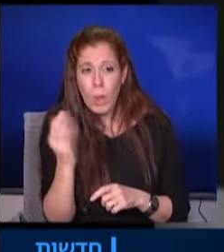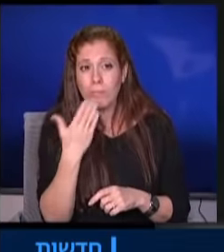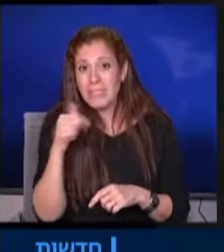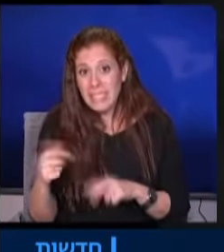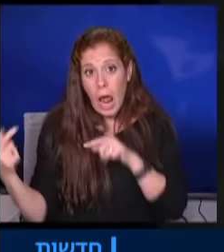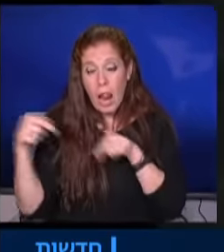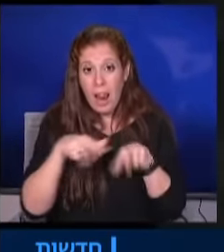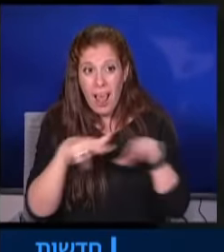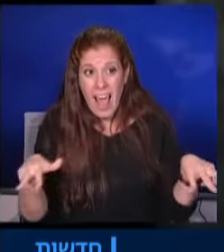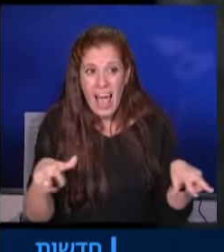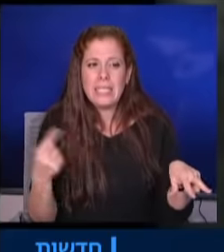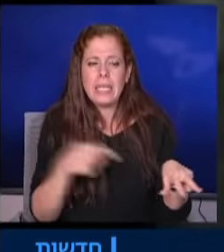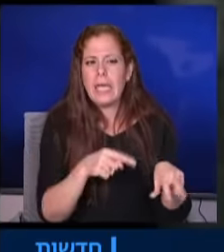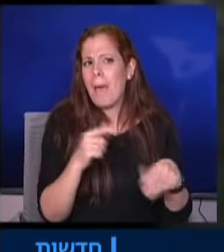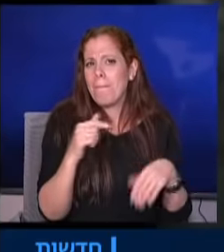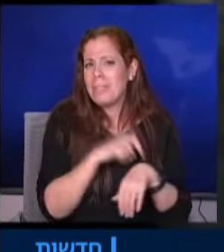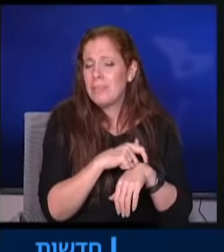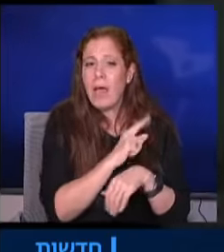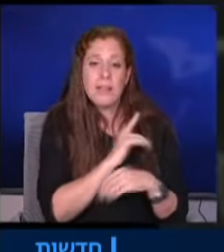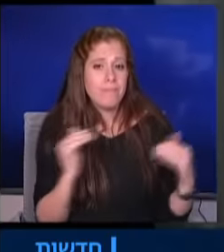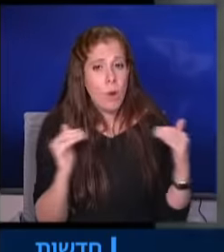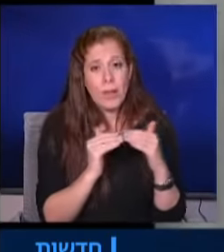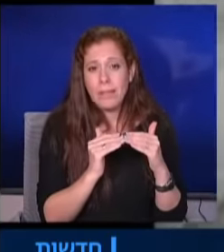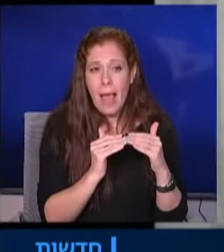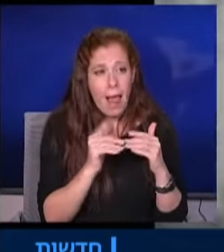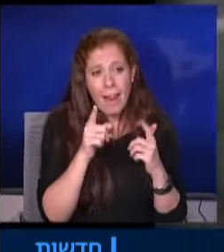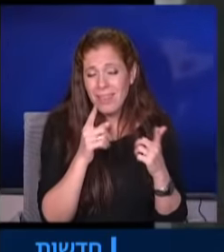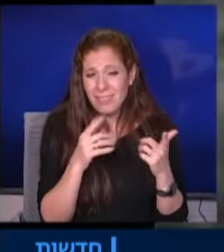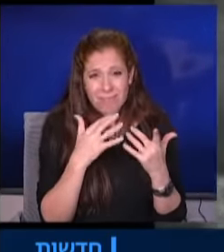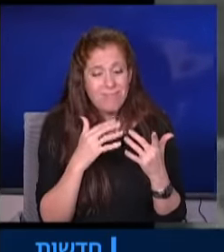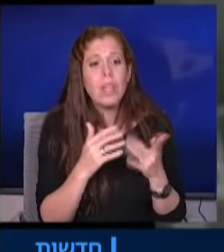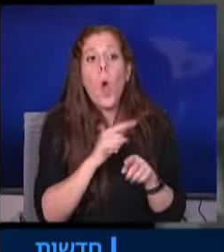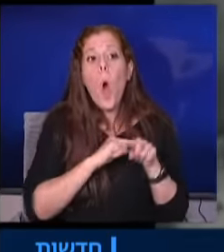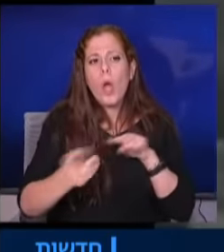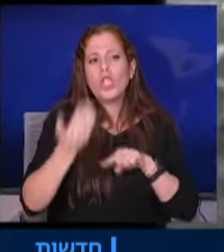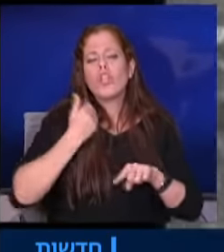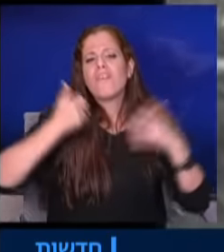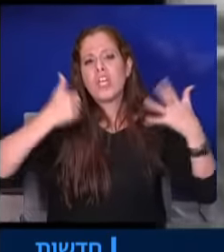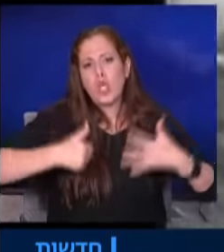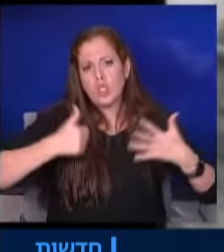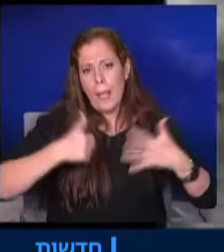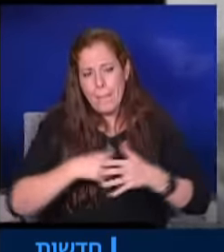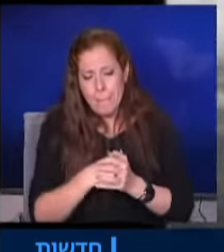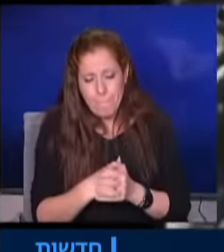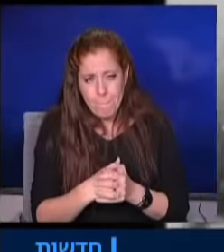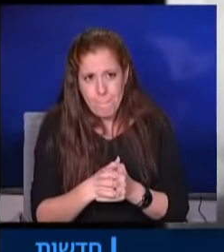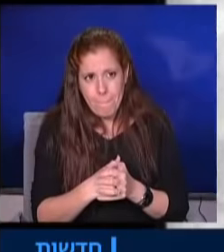הארץ הגיע בתזמון לא אידיאלי בלשון המעטה, חודש בדיוק לפני מלחמת ששת הימים.